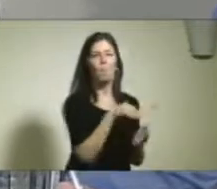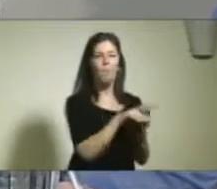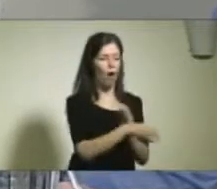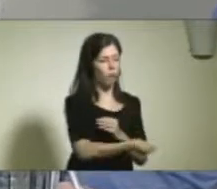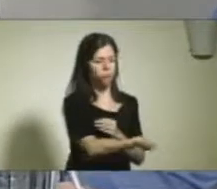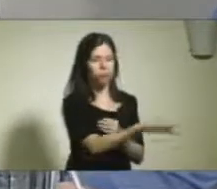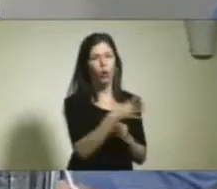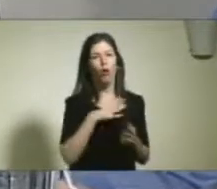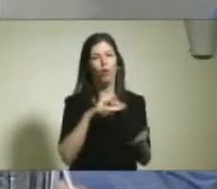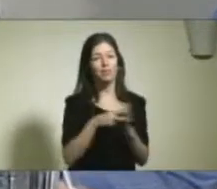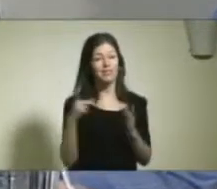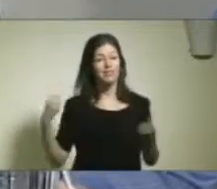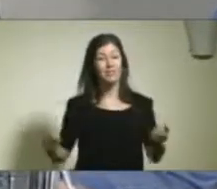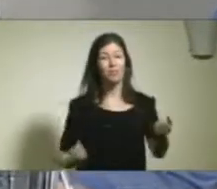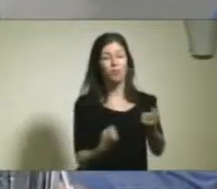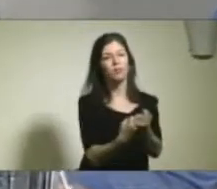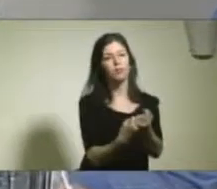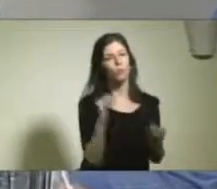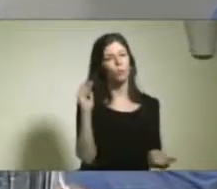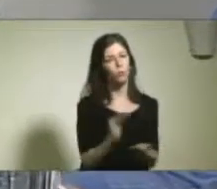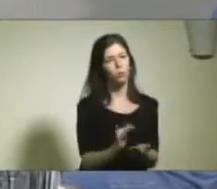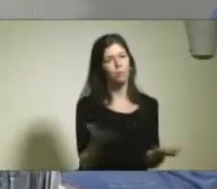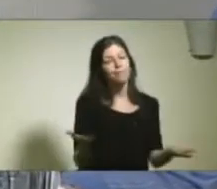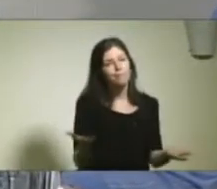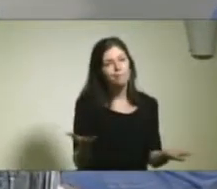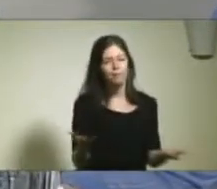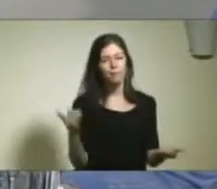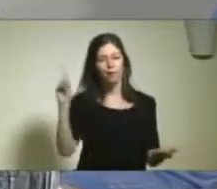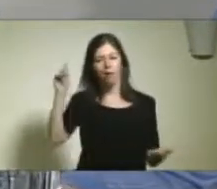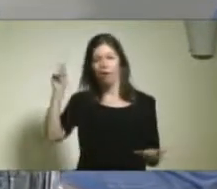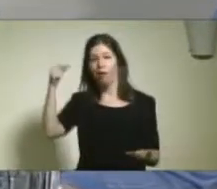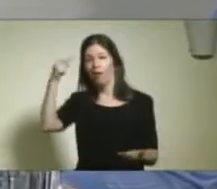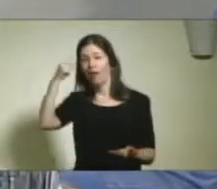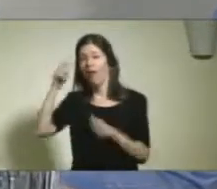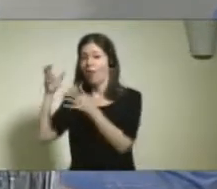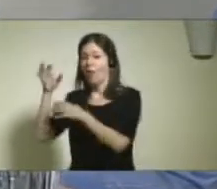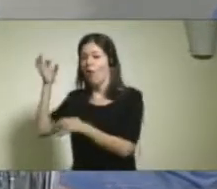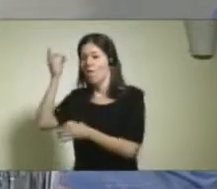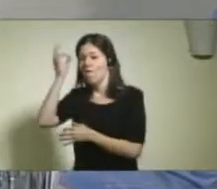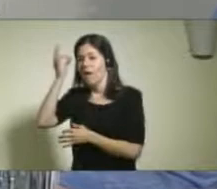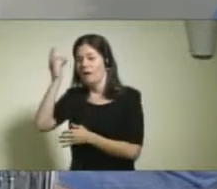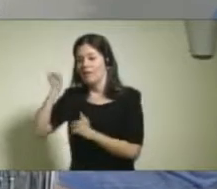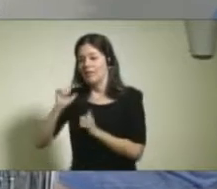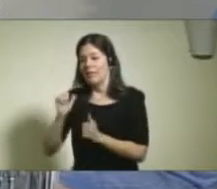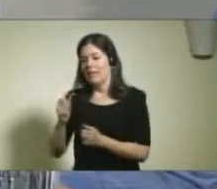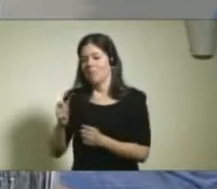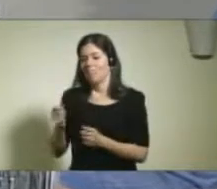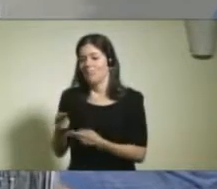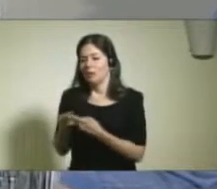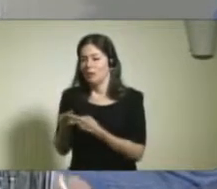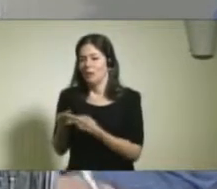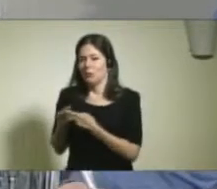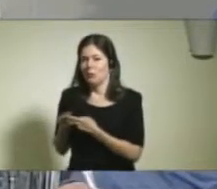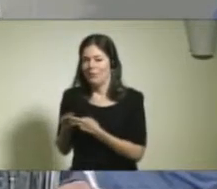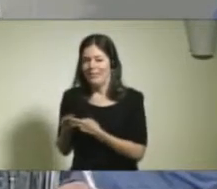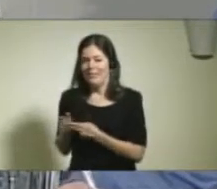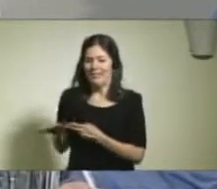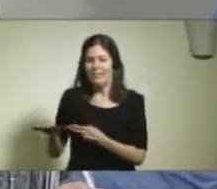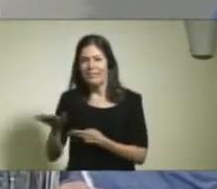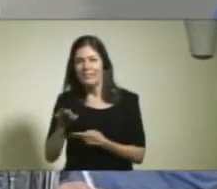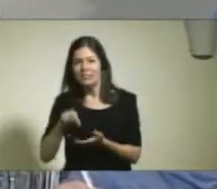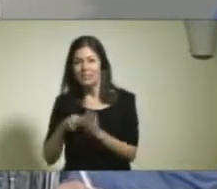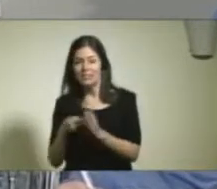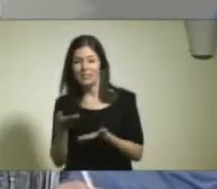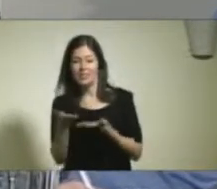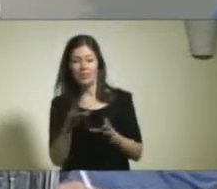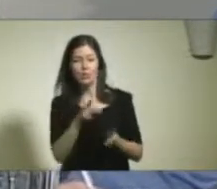subvention l'amenuise. Et comme l'État français essaie de faire des économies sur tous les niveaux, donc sur tout ce qui est service public et